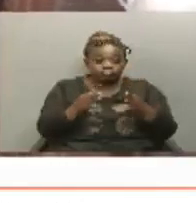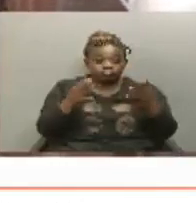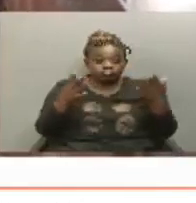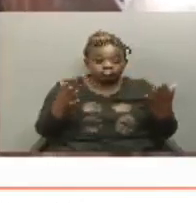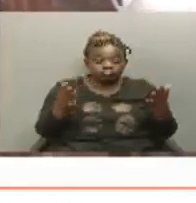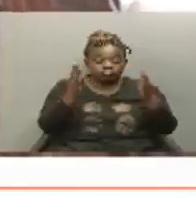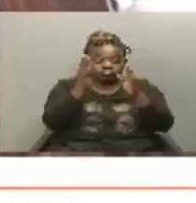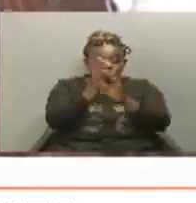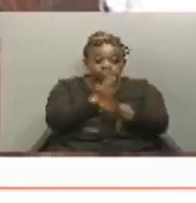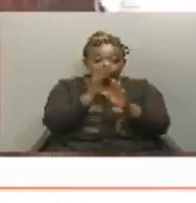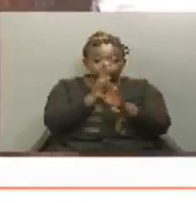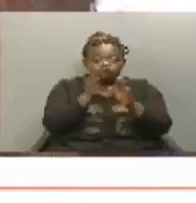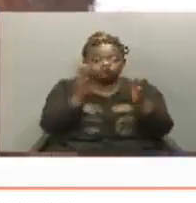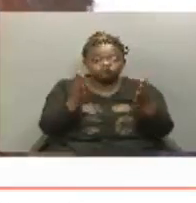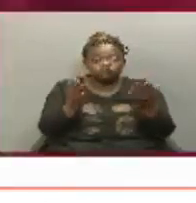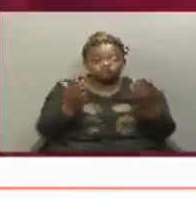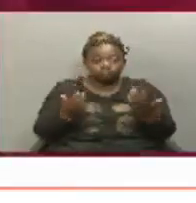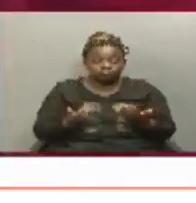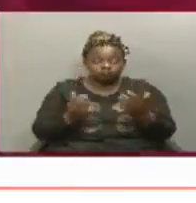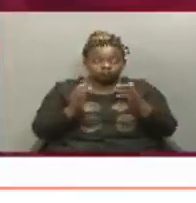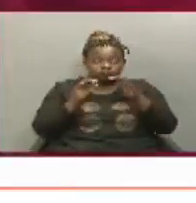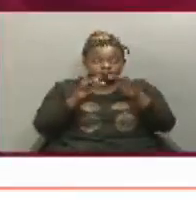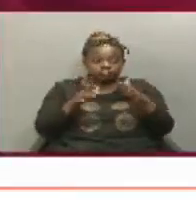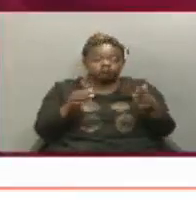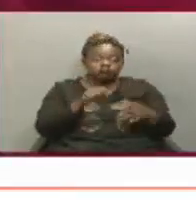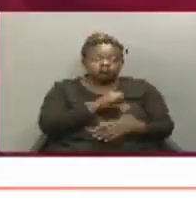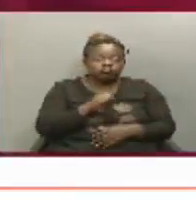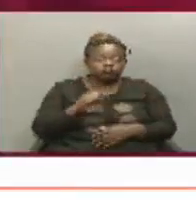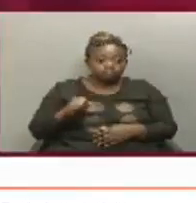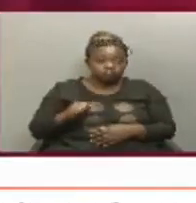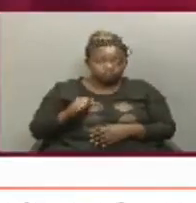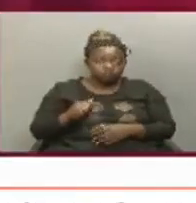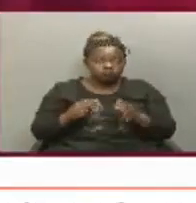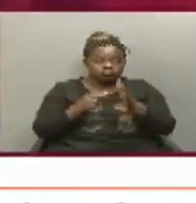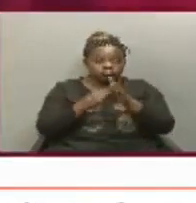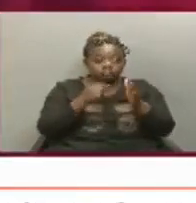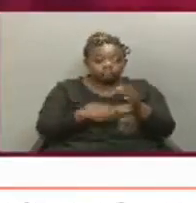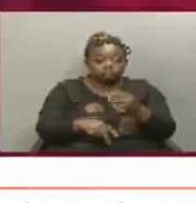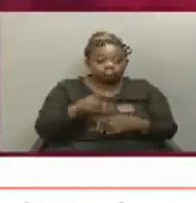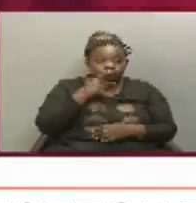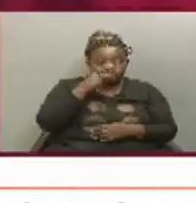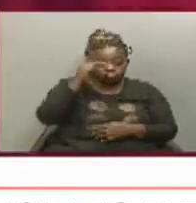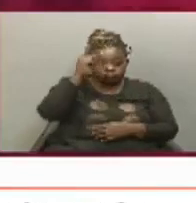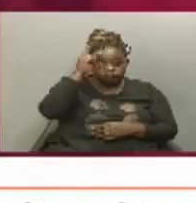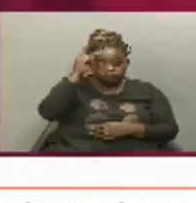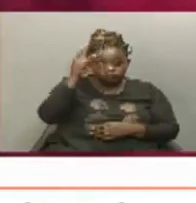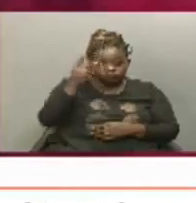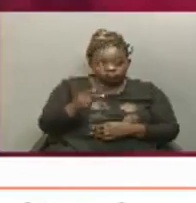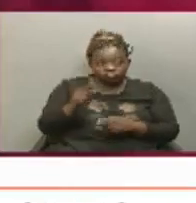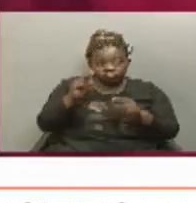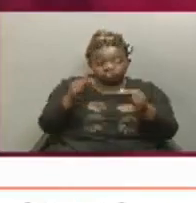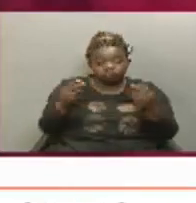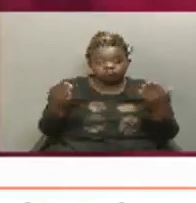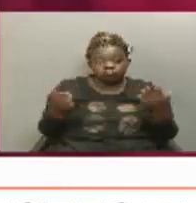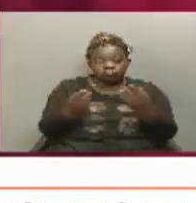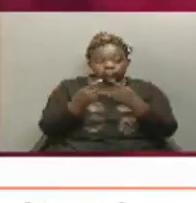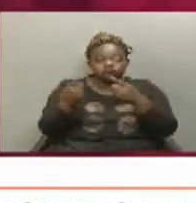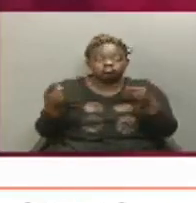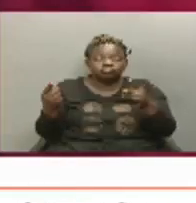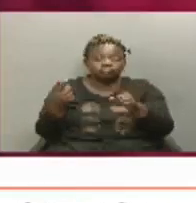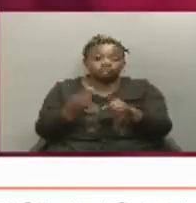ebyenkukutu nga tayagala kumulaalaasa. Yagaana okundaga bazadde be yagaanira ddala siina wa kumutandikira